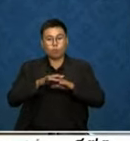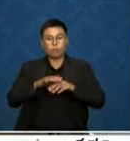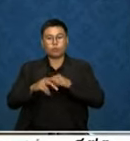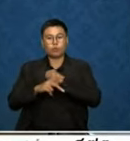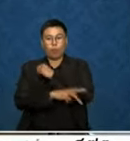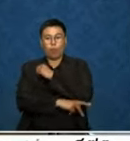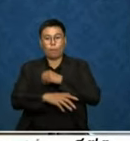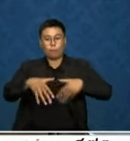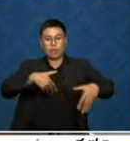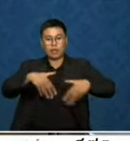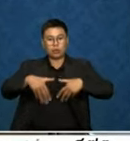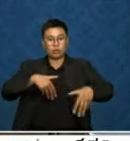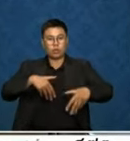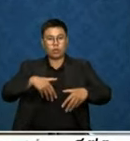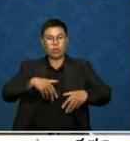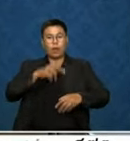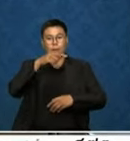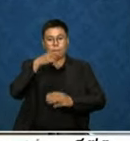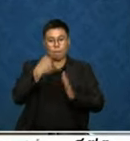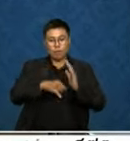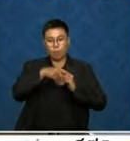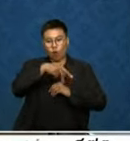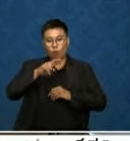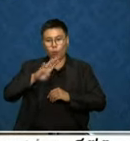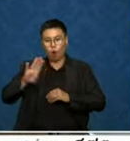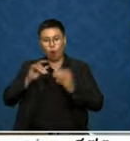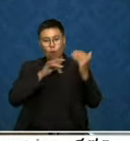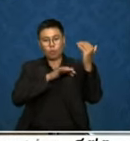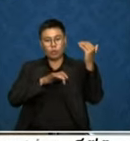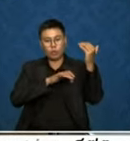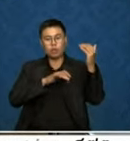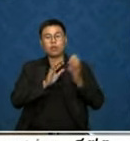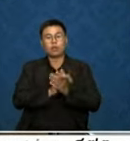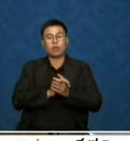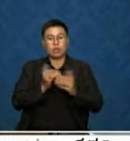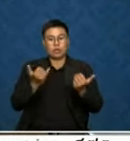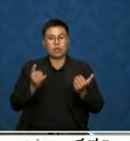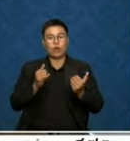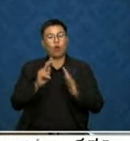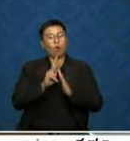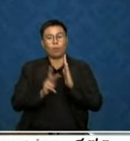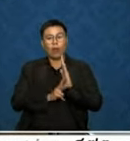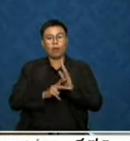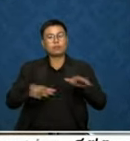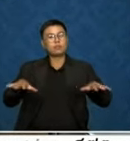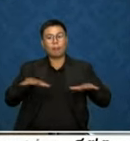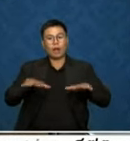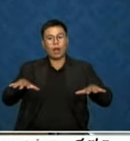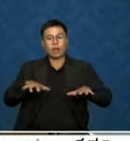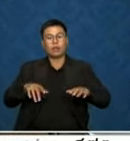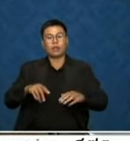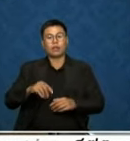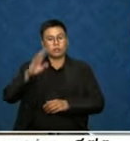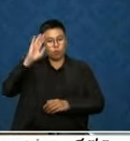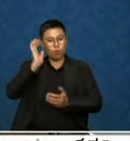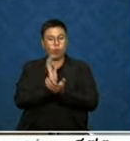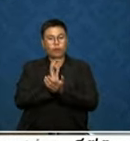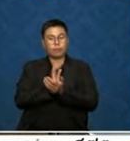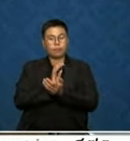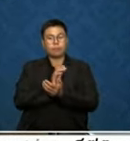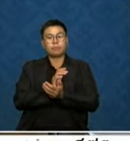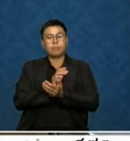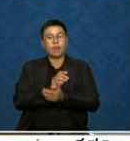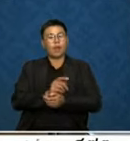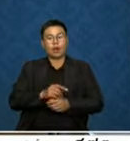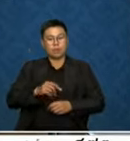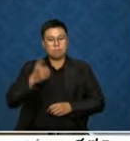ประชาชนกับผิดพ.ร.บ.คอมพิวเตอร์2อันนี้มันเป็นกฎหมายทั่วไปที่ตำรวจใช้เสมอครับแต่กฎหมายอีก2ตั